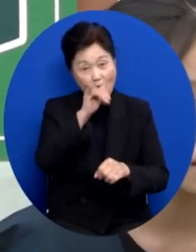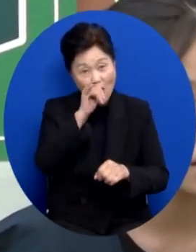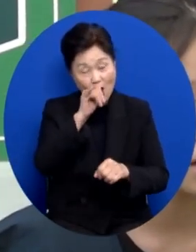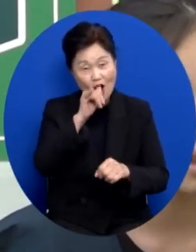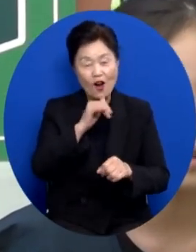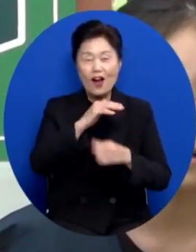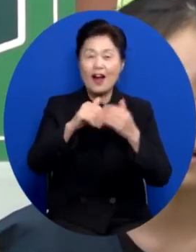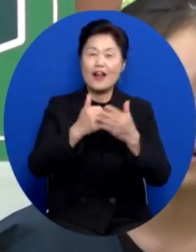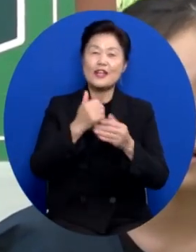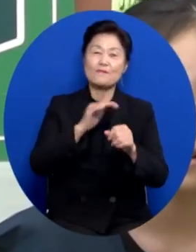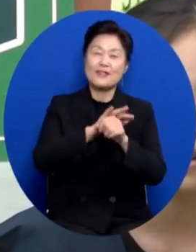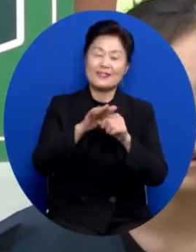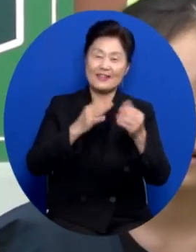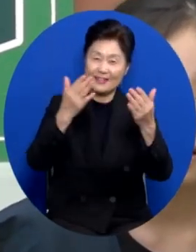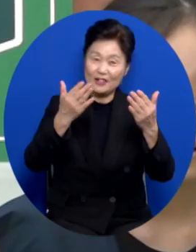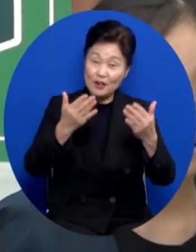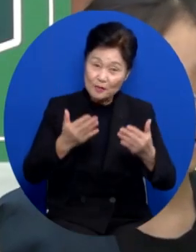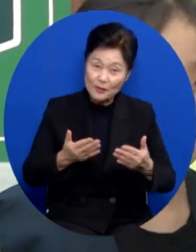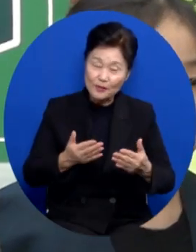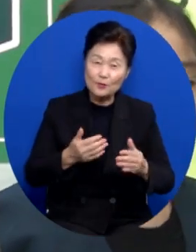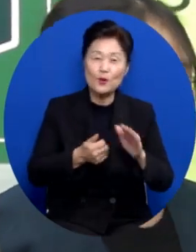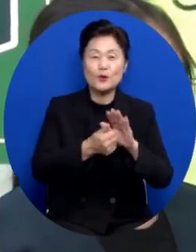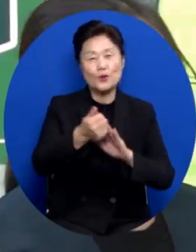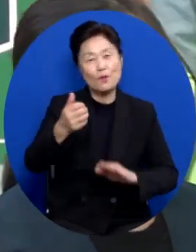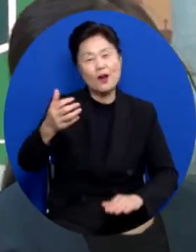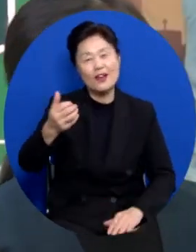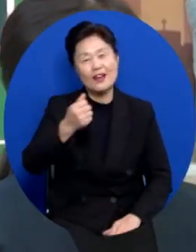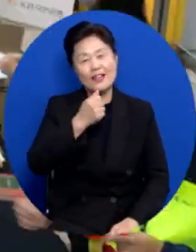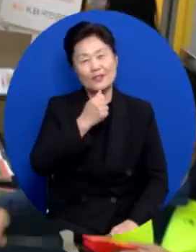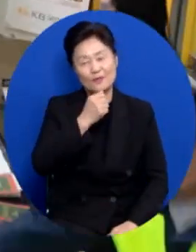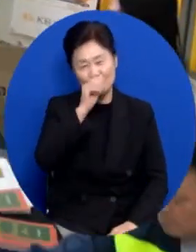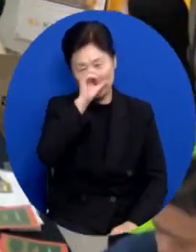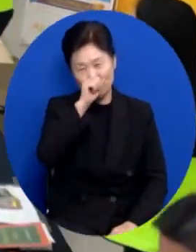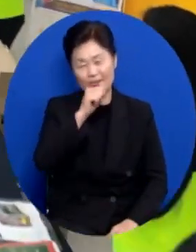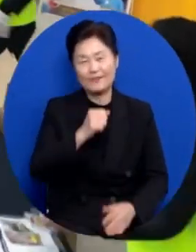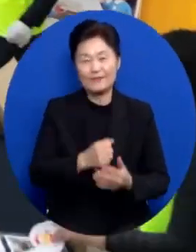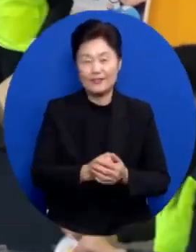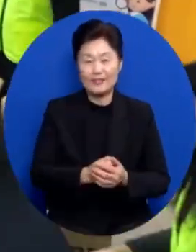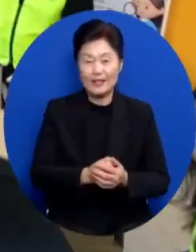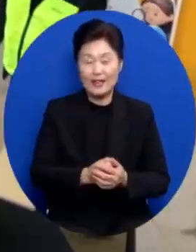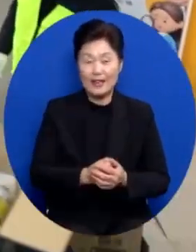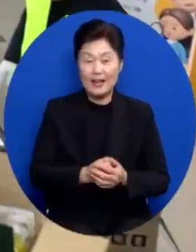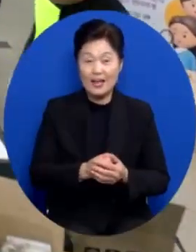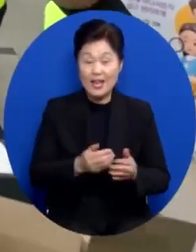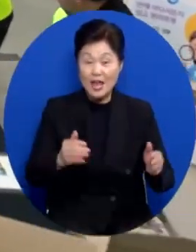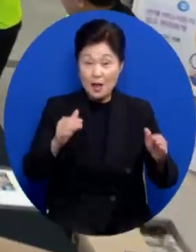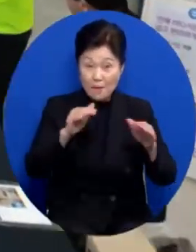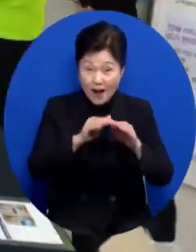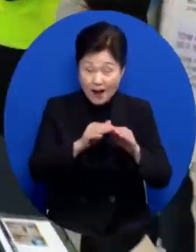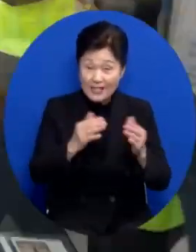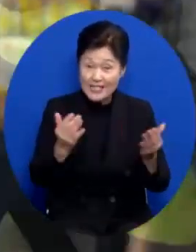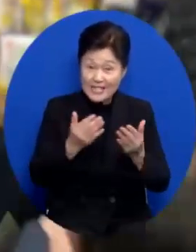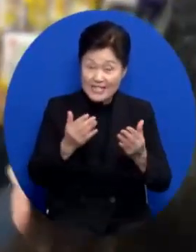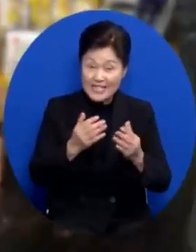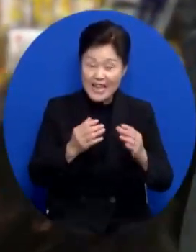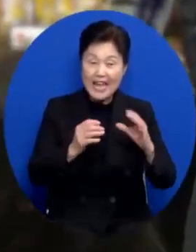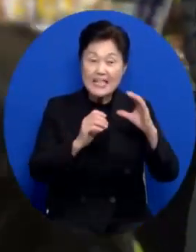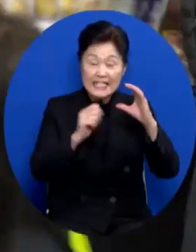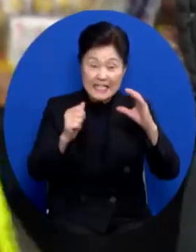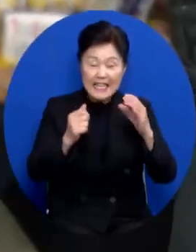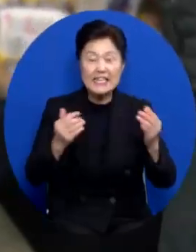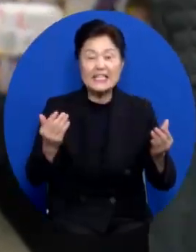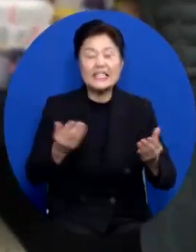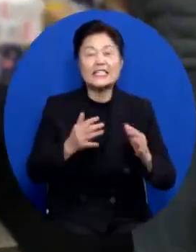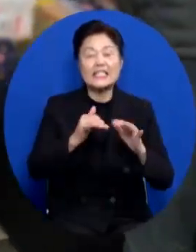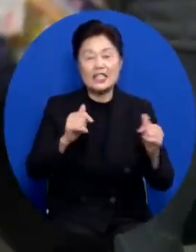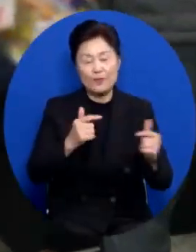사랑을 받으면서 소망을 가졌으면 좋겠습니다. 미라클 박스 포장 작업엔 CTS 임직원들은 물론